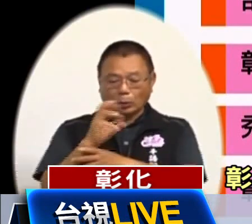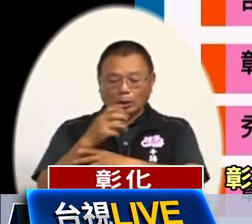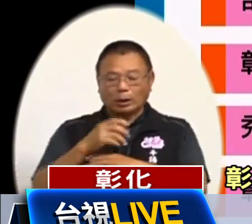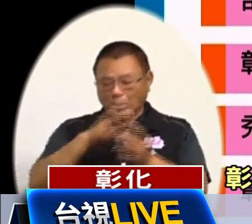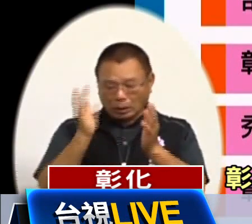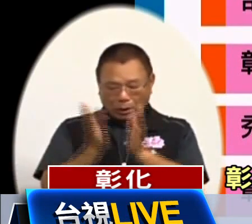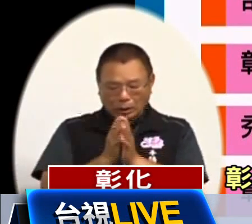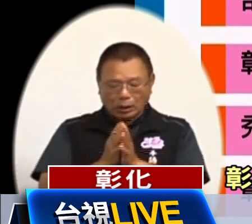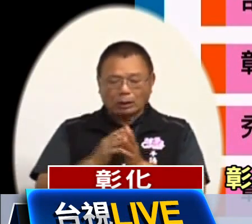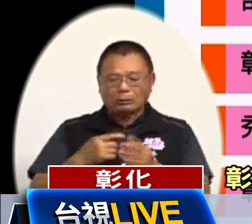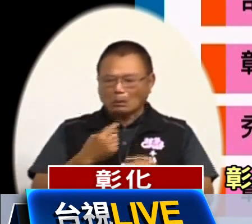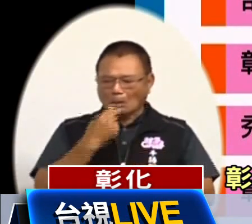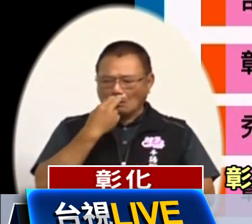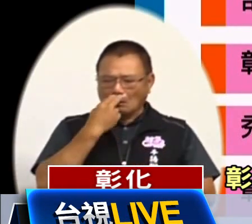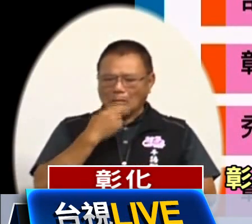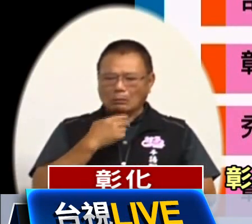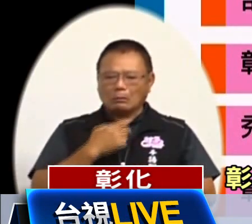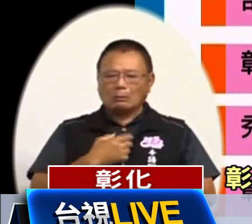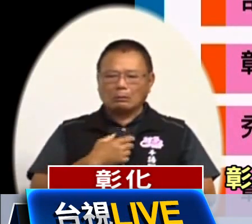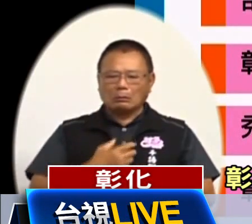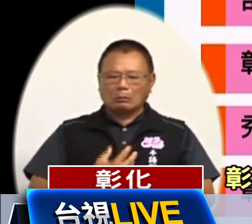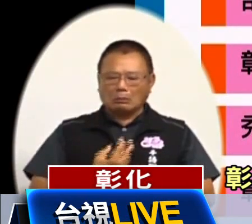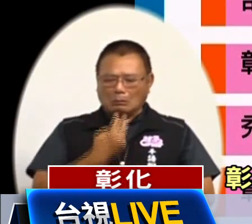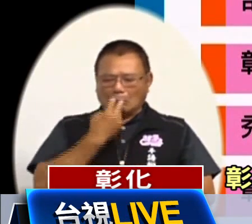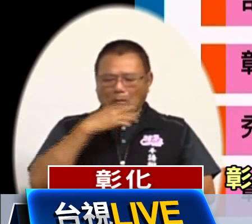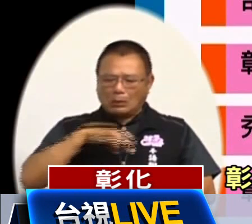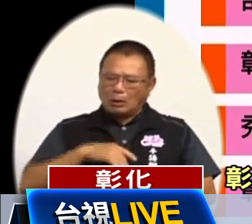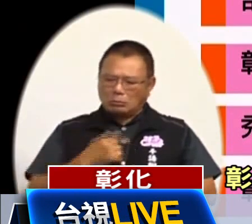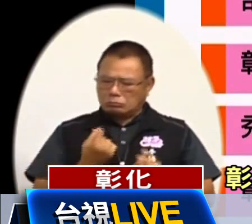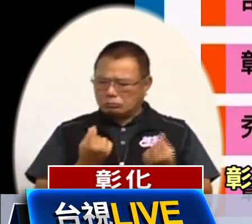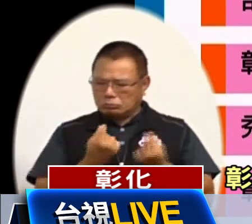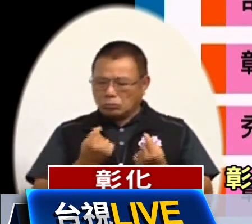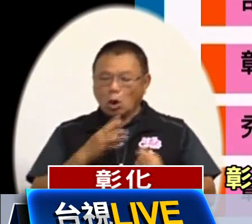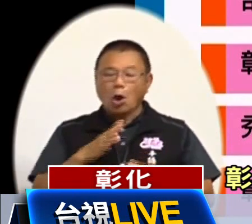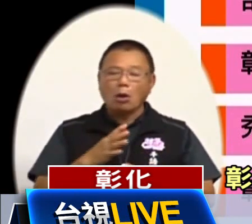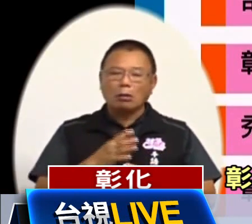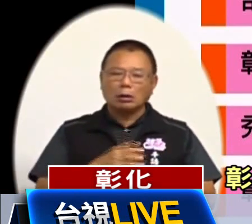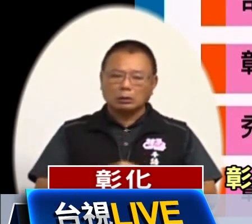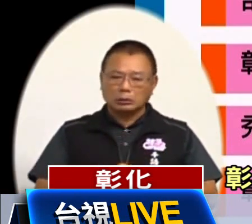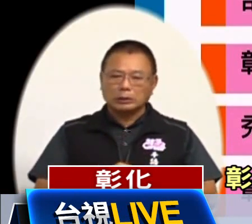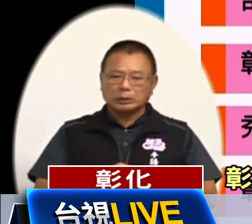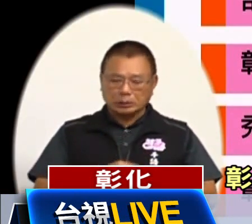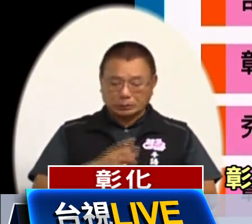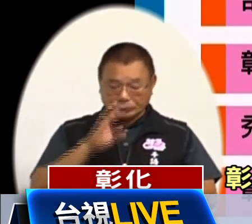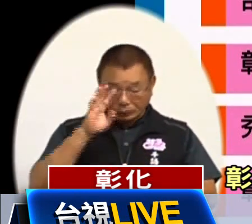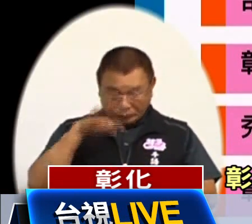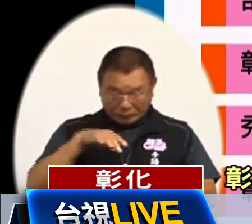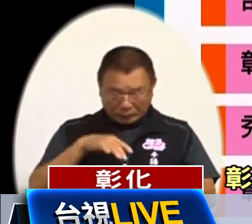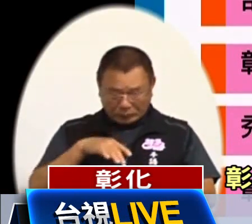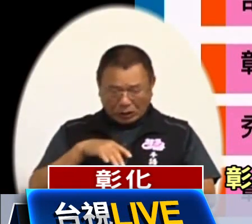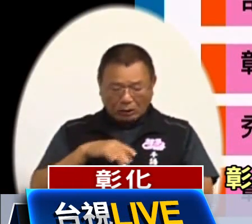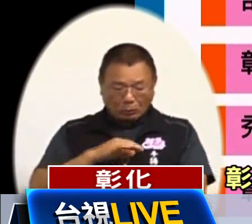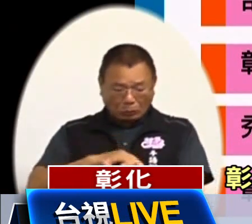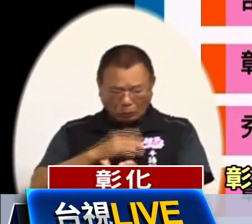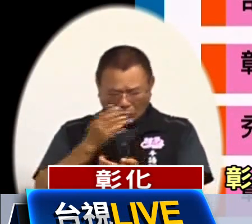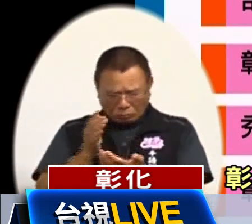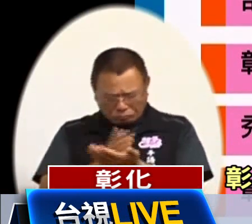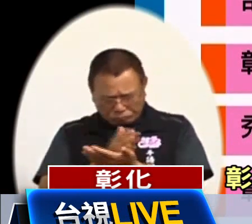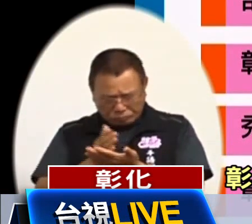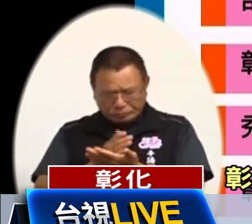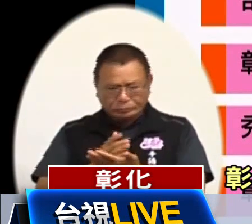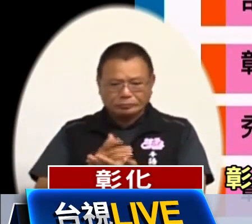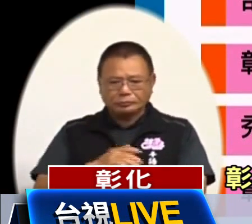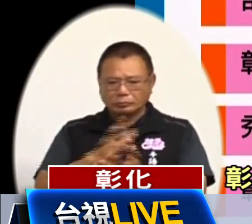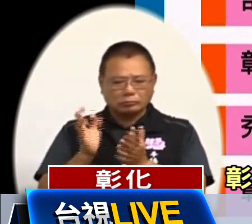只要你的呼吸道或者有其他疑似的症状，经医师这个评估以后，余